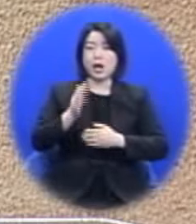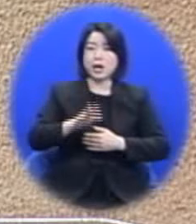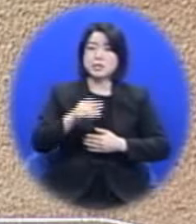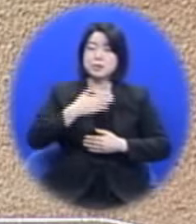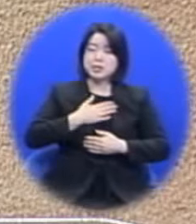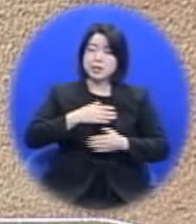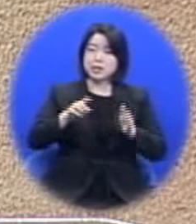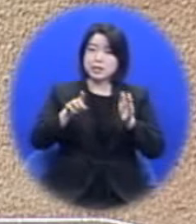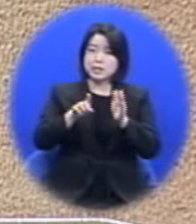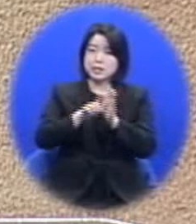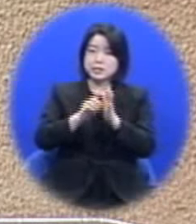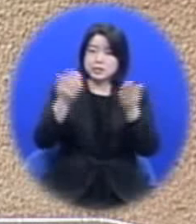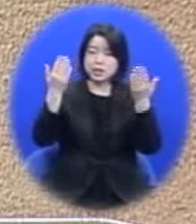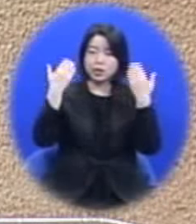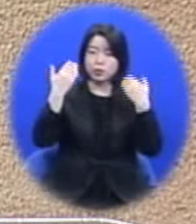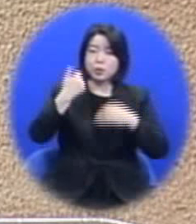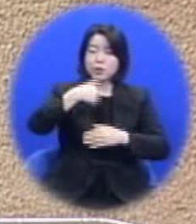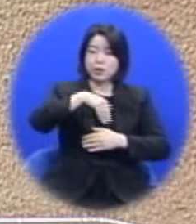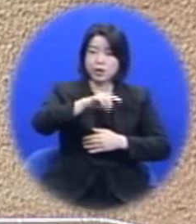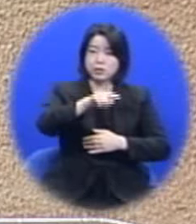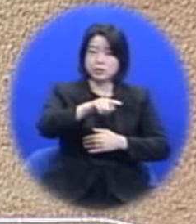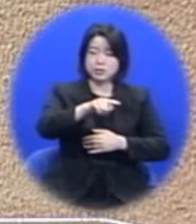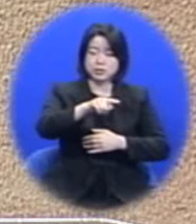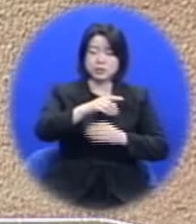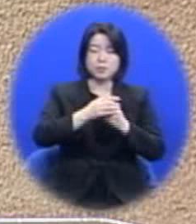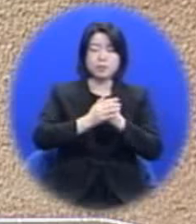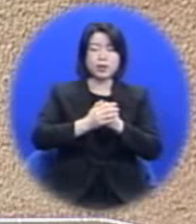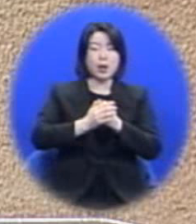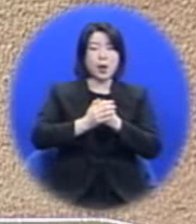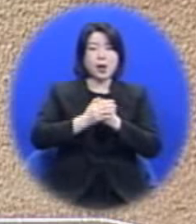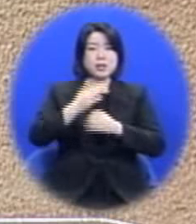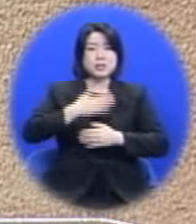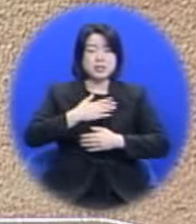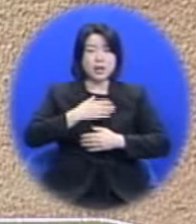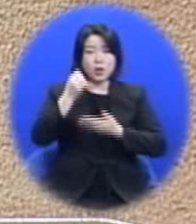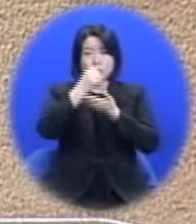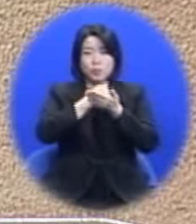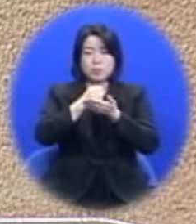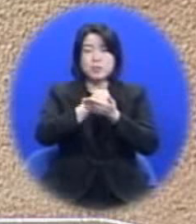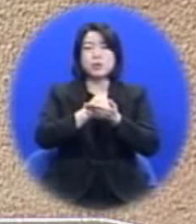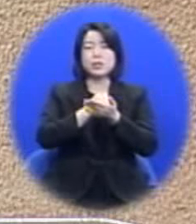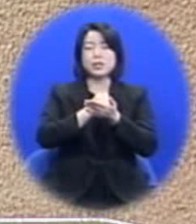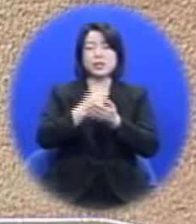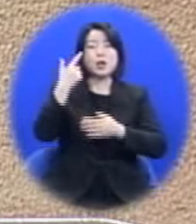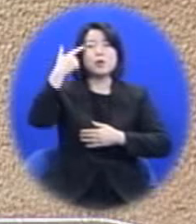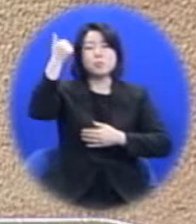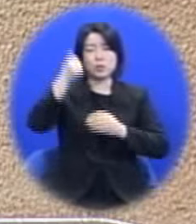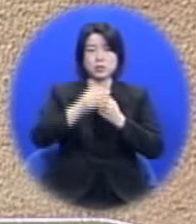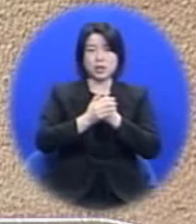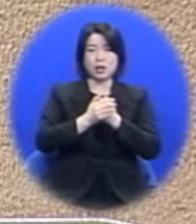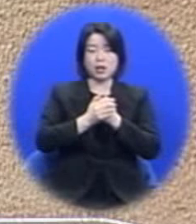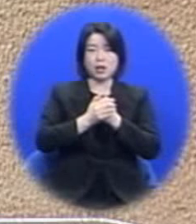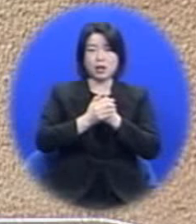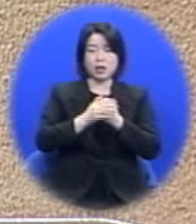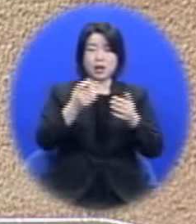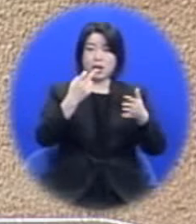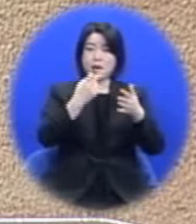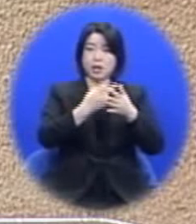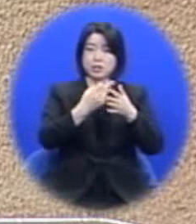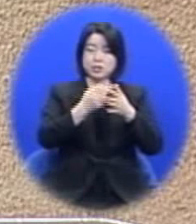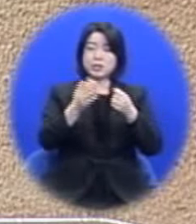것은 팔자가 목사네요. 아버지가 큰아들이라고 하나님께 받쳐